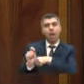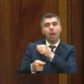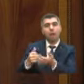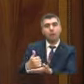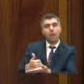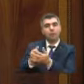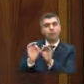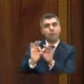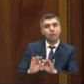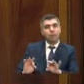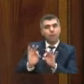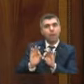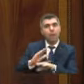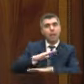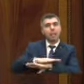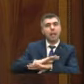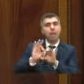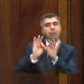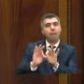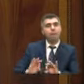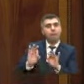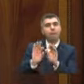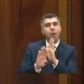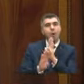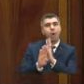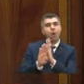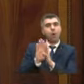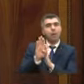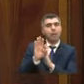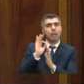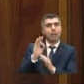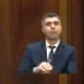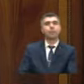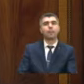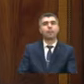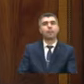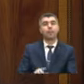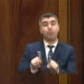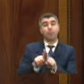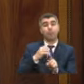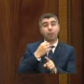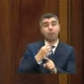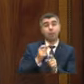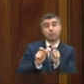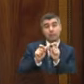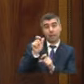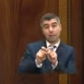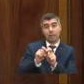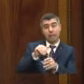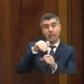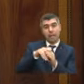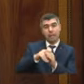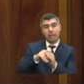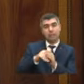فاعلون لاحترام حقوق الإنسان والحريات منها الفردية والجماعية؟ إن المعارضة التي اختار حزب